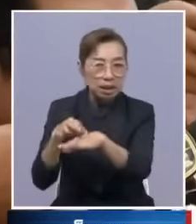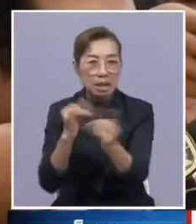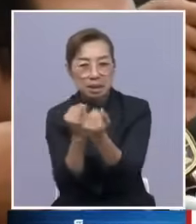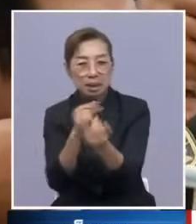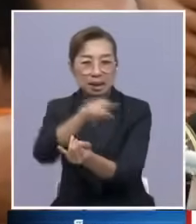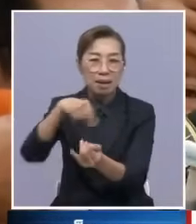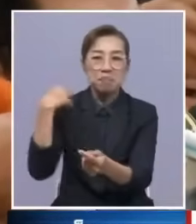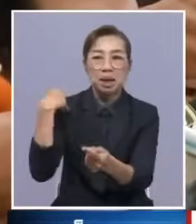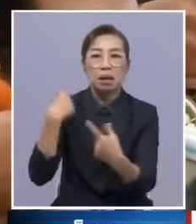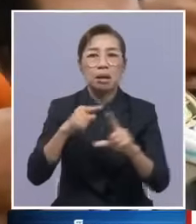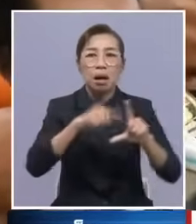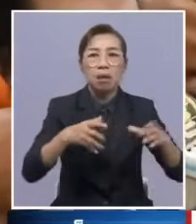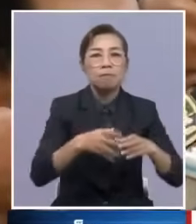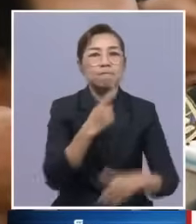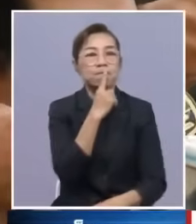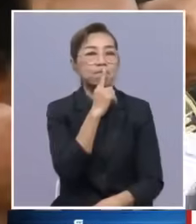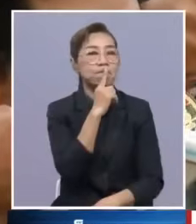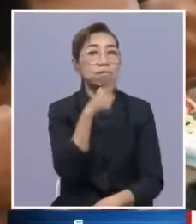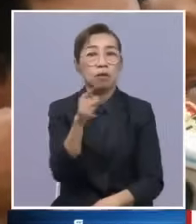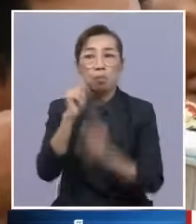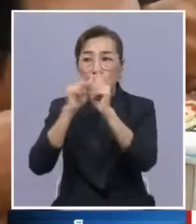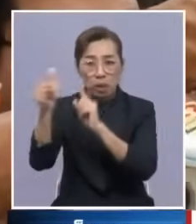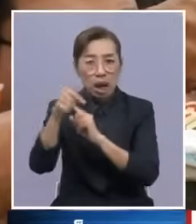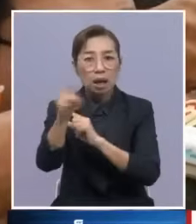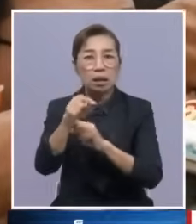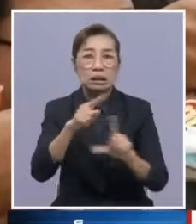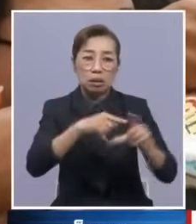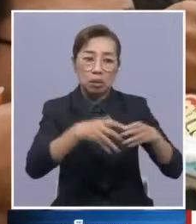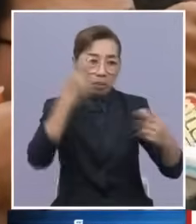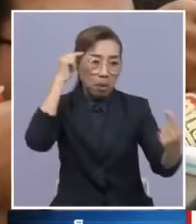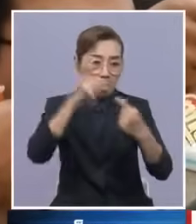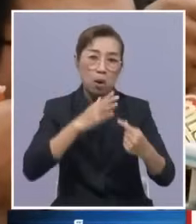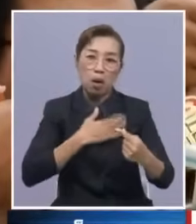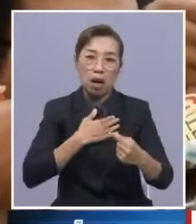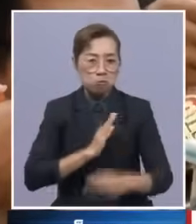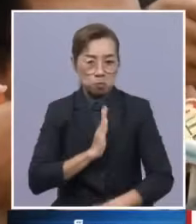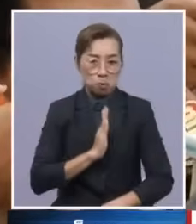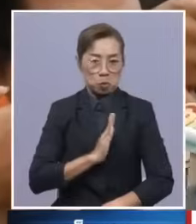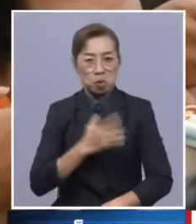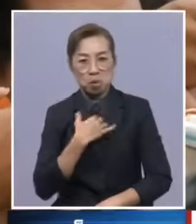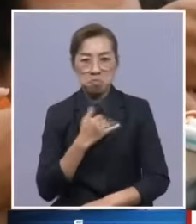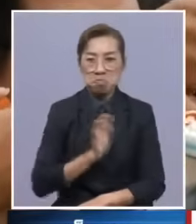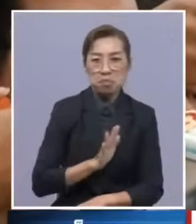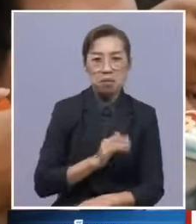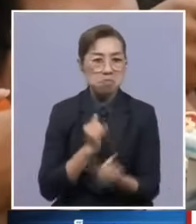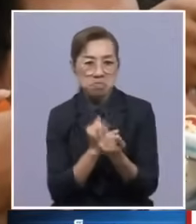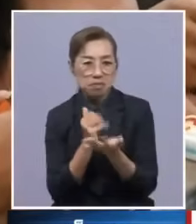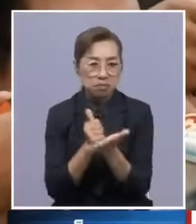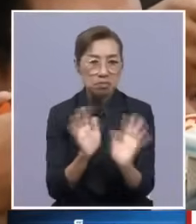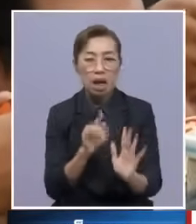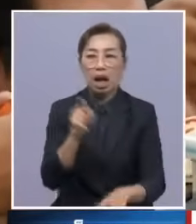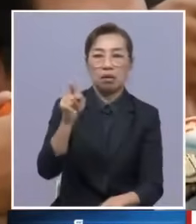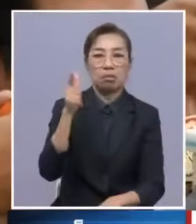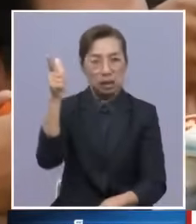กลก็ยังนิ่งอยู่ทั้งที่รู้ว่าพฤติกรรมเหล่านั้นเนี่ยตรงข้ามกับอุดมการณ์ของตัวเองมากแค่ไหนสถานการณ์วันนี้ของพรรคก้าวไก